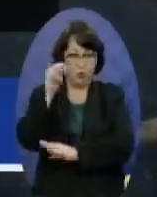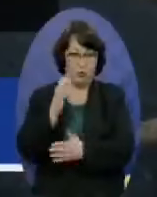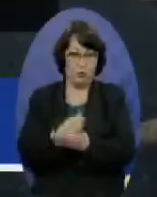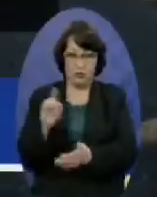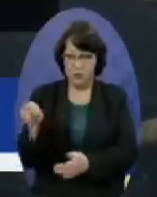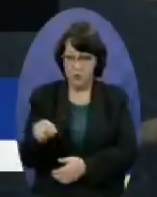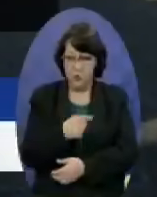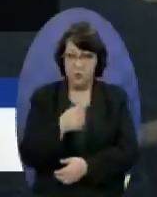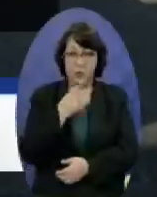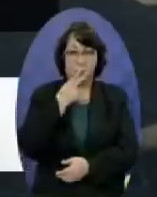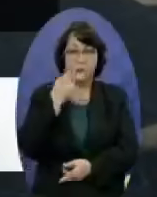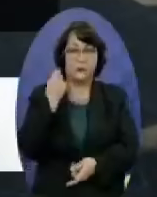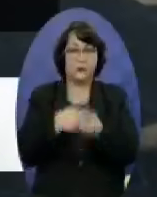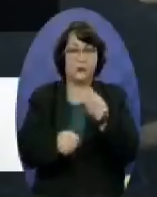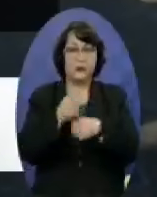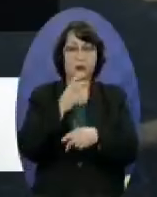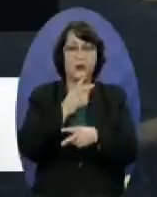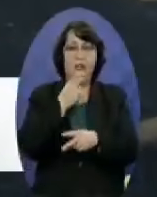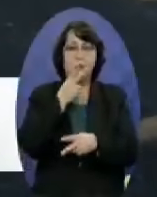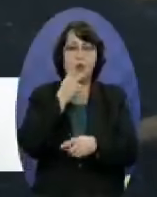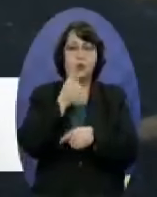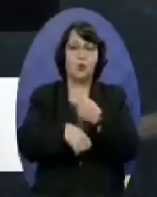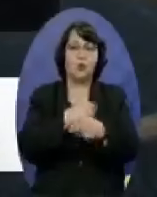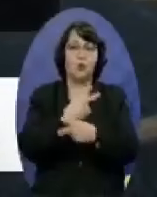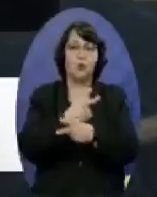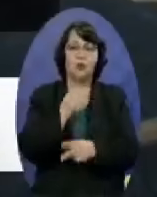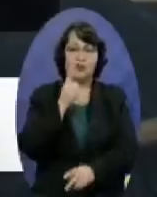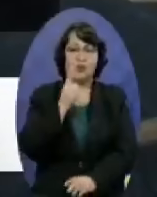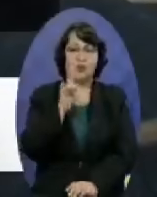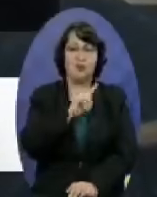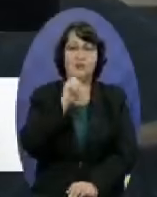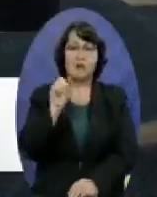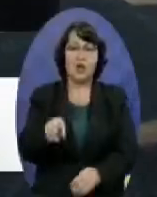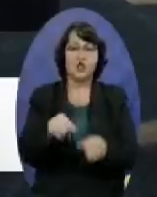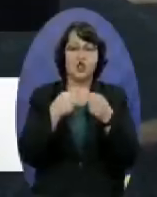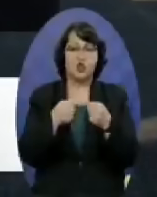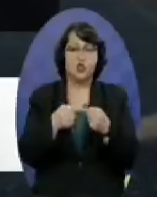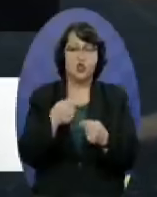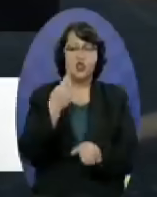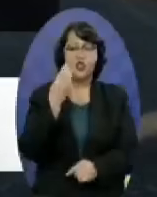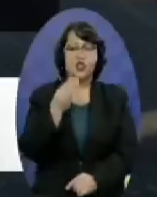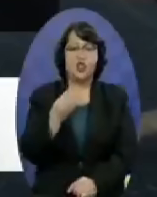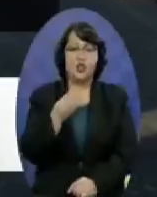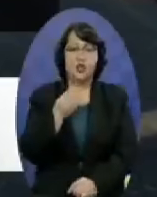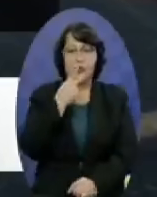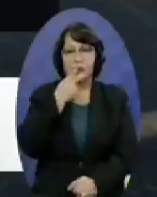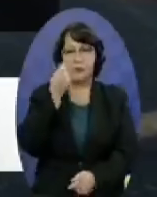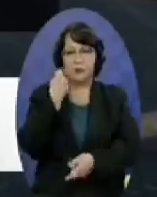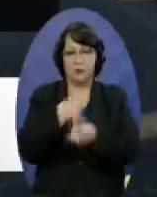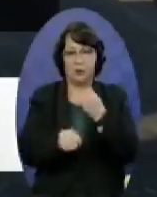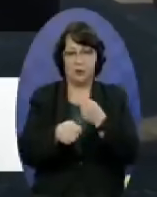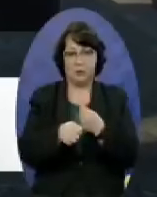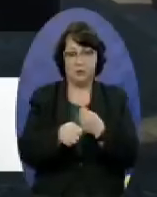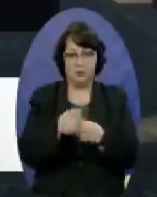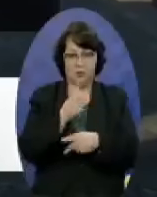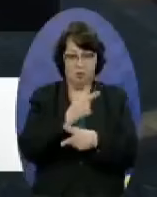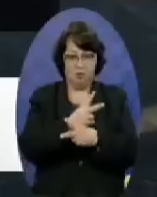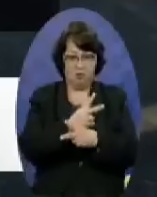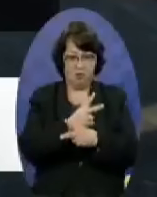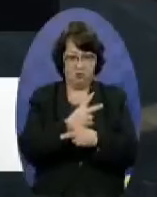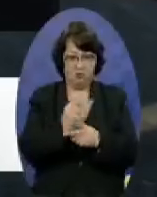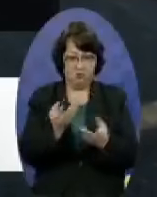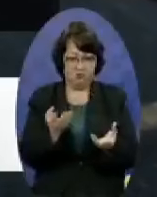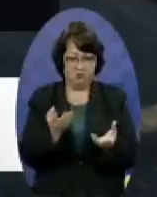бол тамхины хяналтын тухайн хуулийн нэг заалтыг зөрчиж байгаа. А тэгээд сая та бүхэн харлаа ширхгээр худалдаалж байна. Энэ бол одоо тамхины хяналтын тухайн